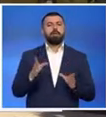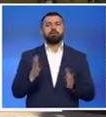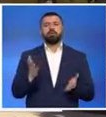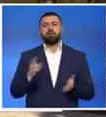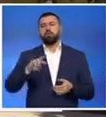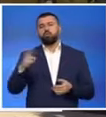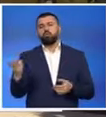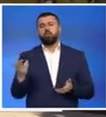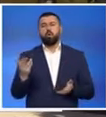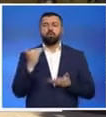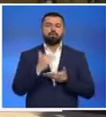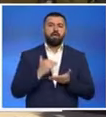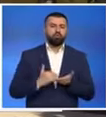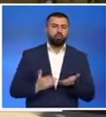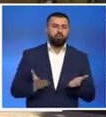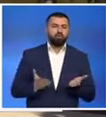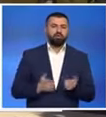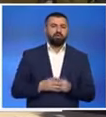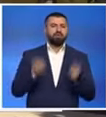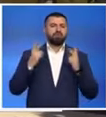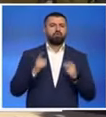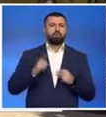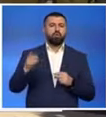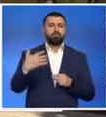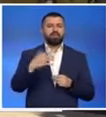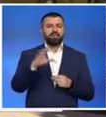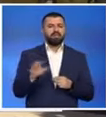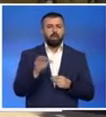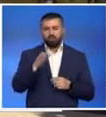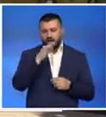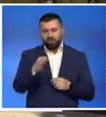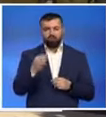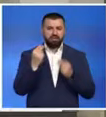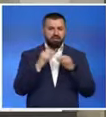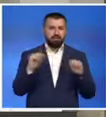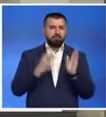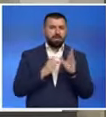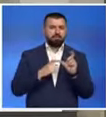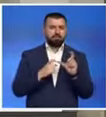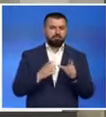poklona mimo protokolarnih i prigodnih u vrijednosti do 50 eura, navodi se u saopštenju MANS-a.